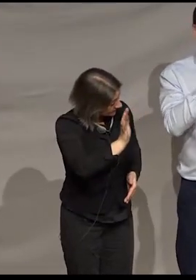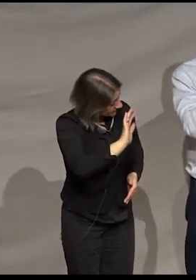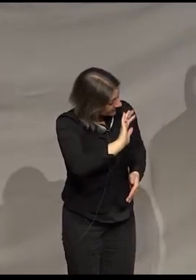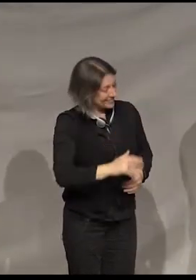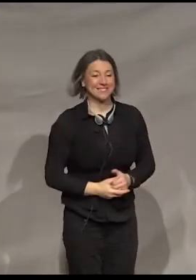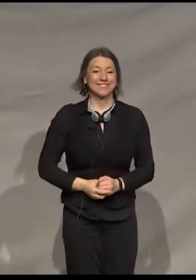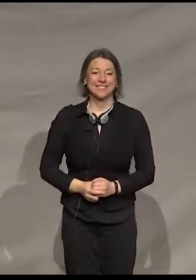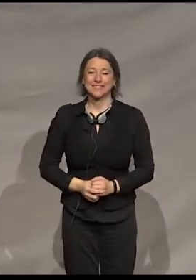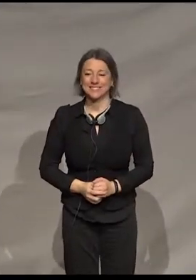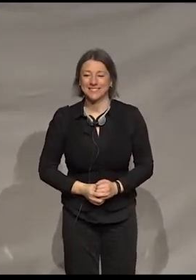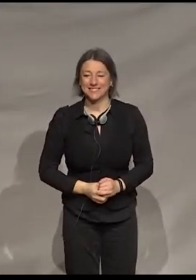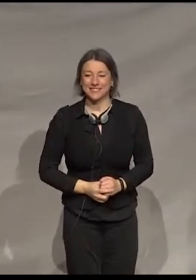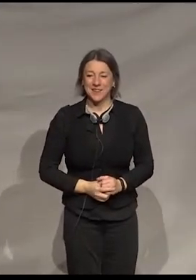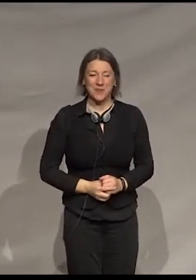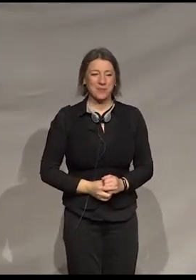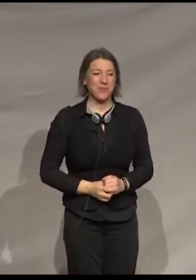Děkujeme.